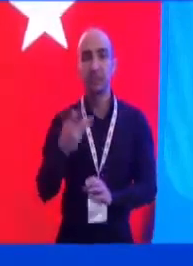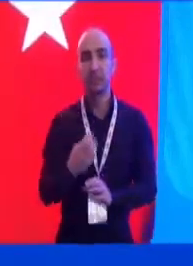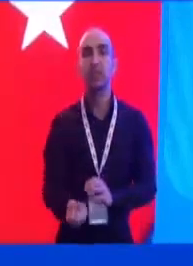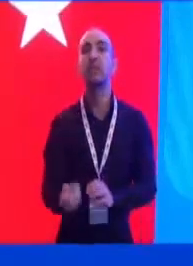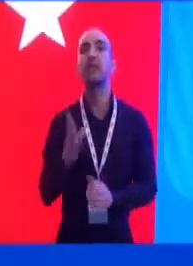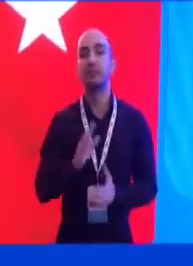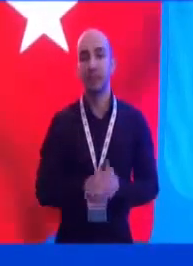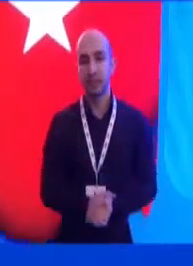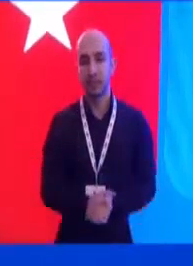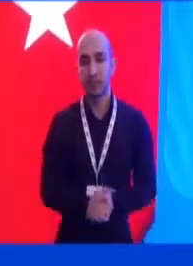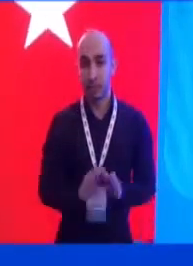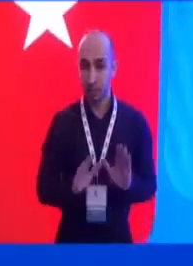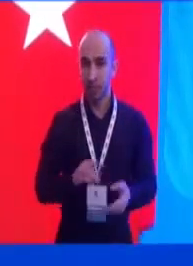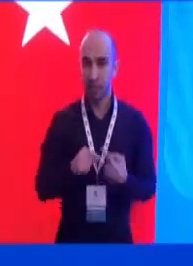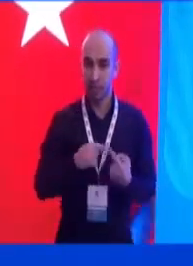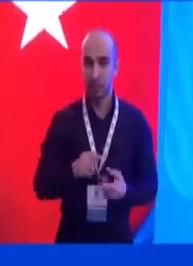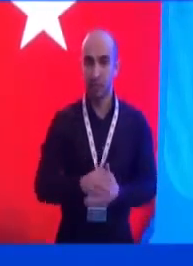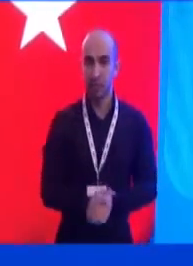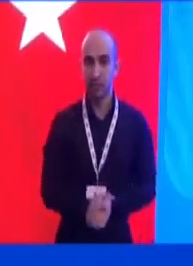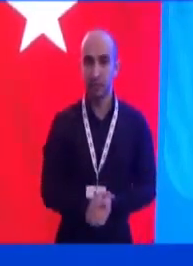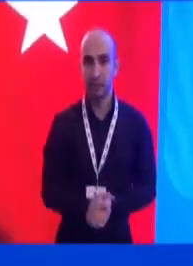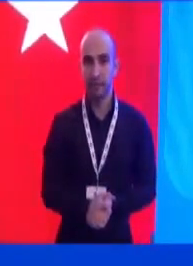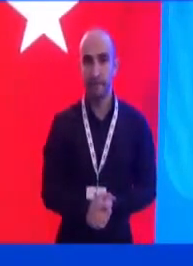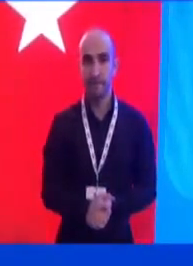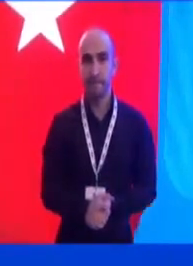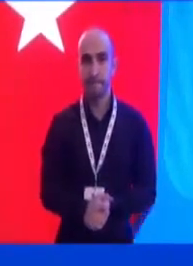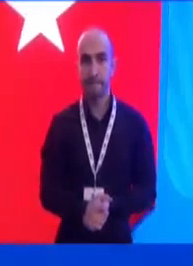ne yapacağız? Arayacağız. Araştıracağız, bulacağız,